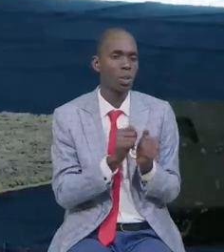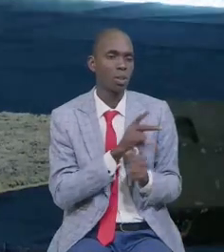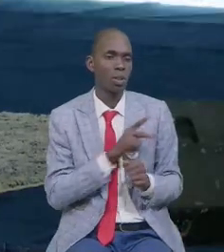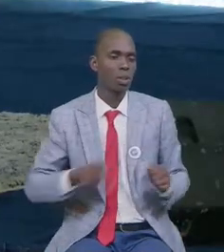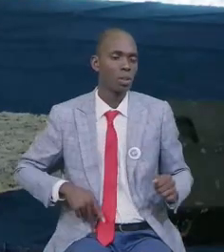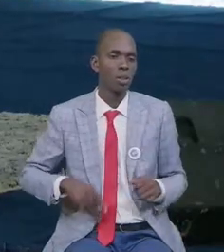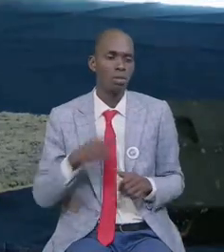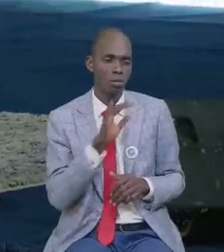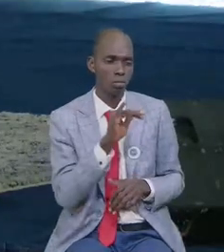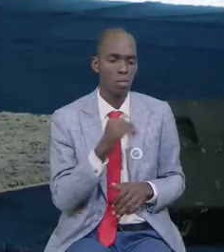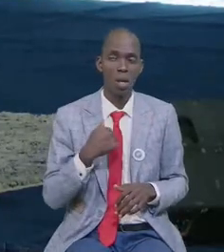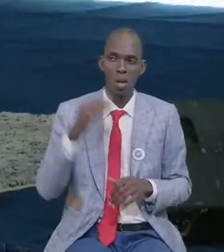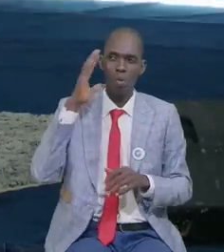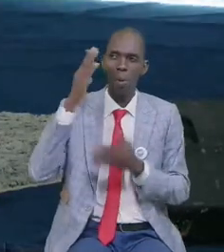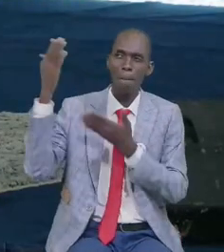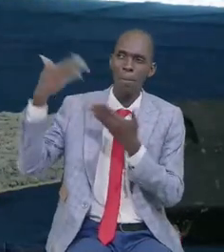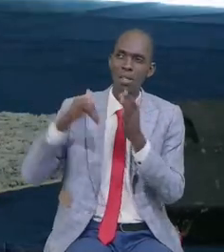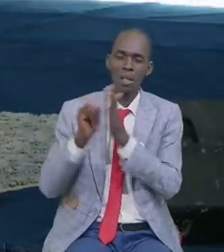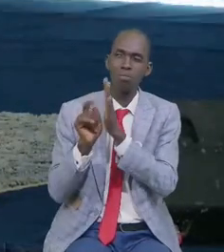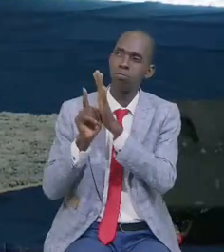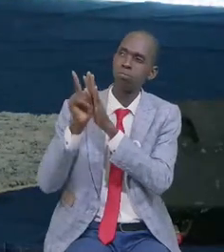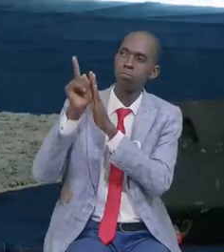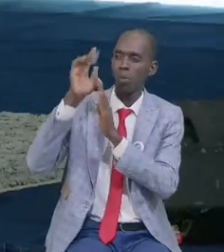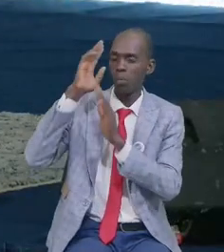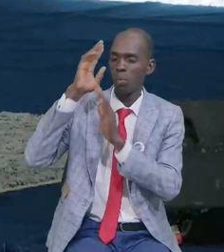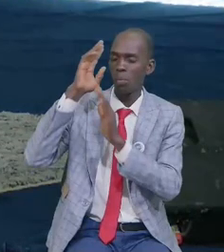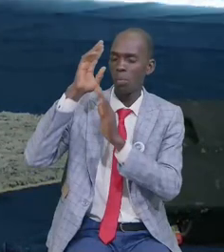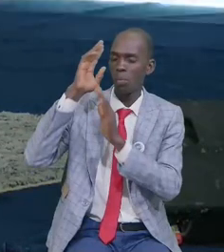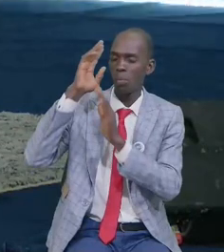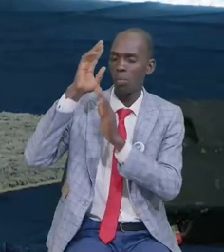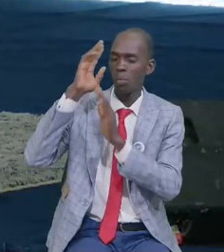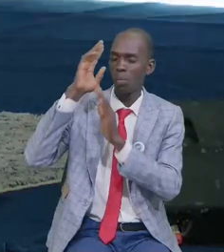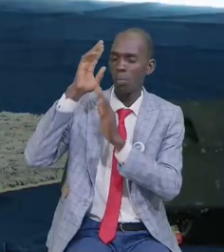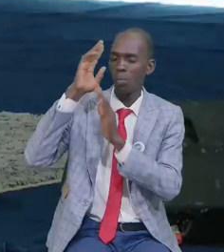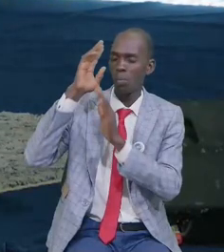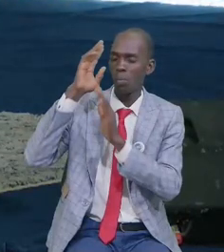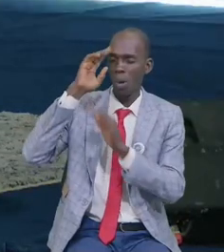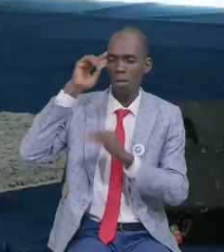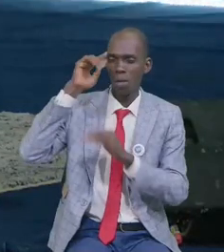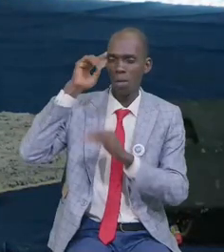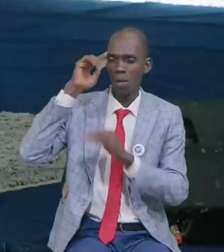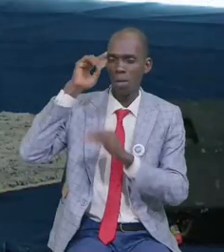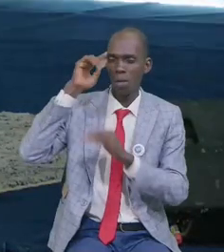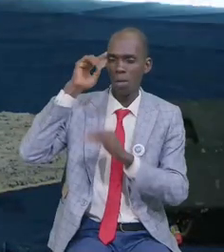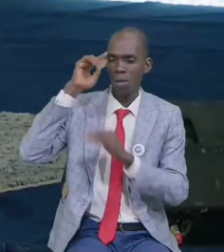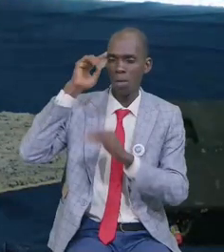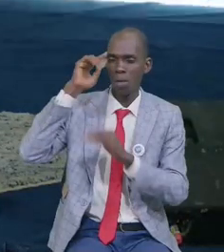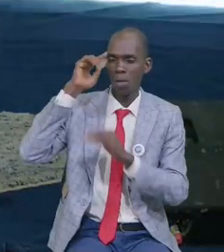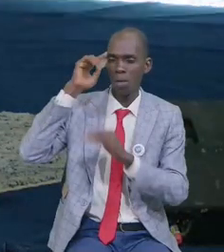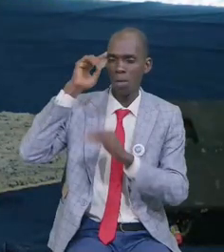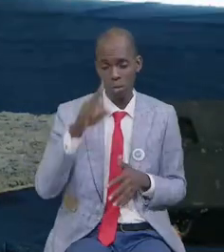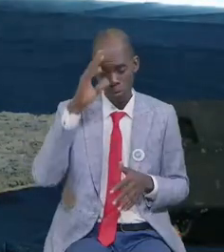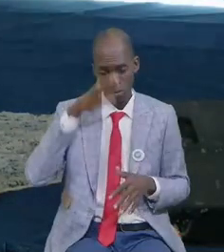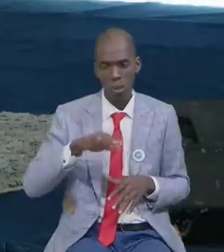je vais le faire tomber. Le roi a dit, si moi je ne peux pas, tu ne peux pas aussi. C'est ce